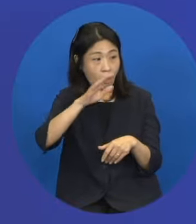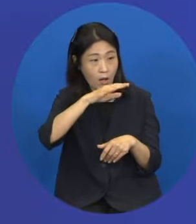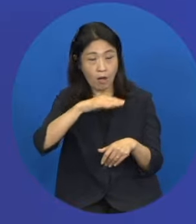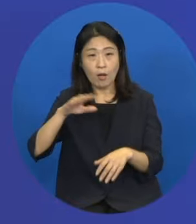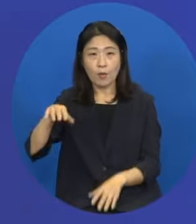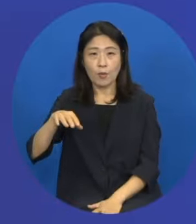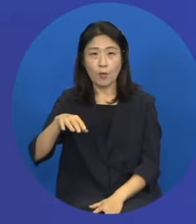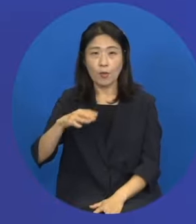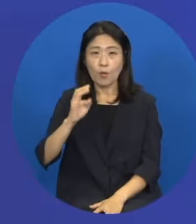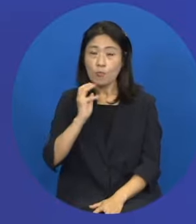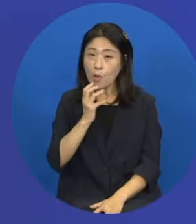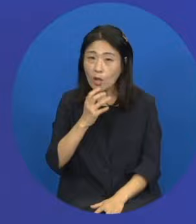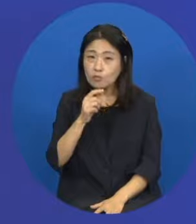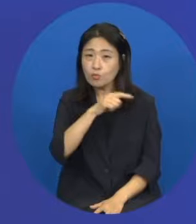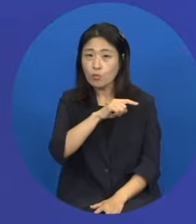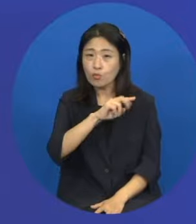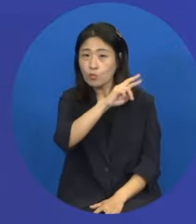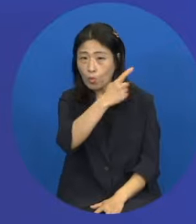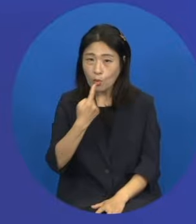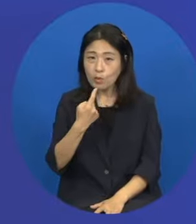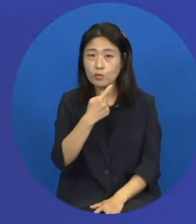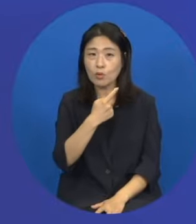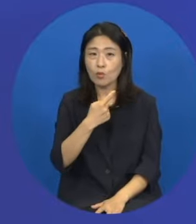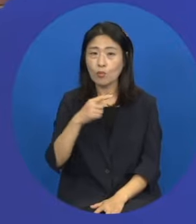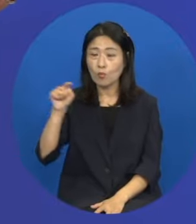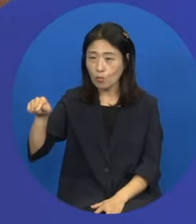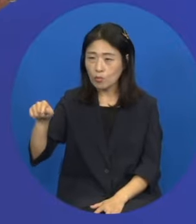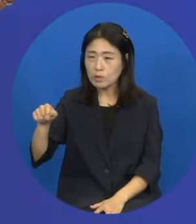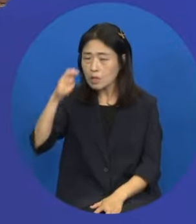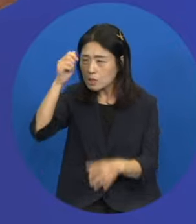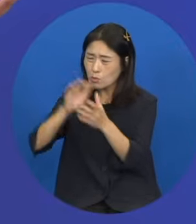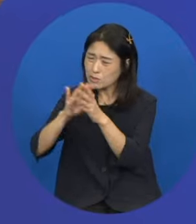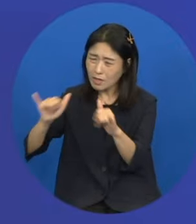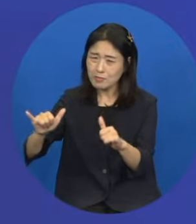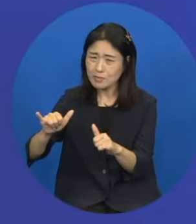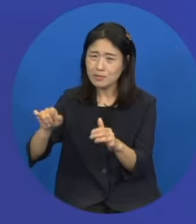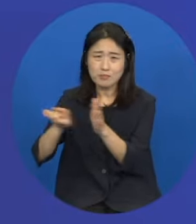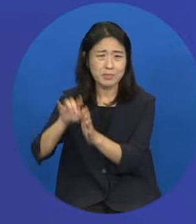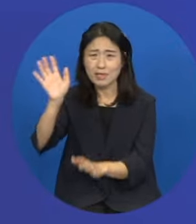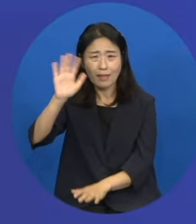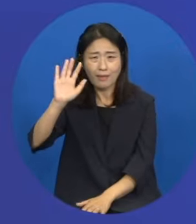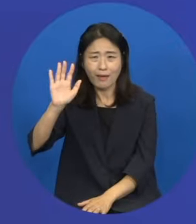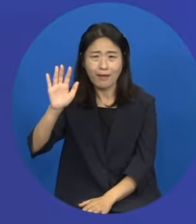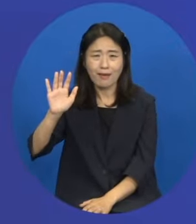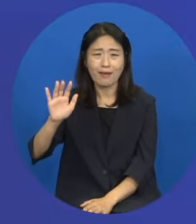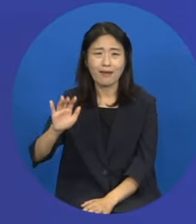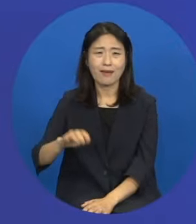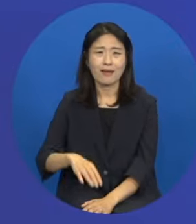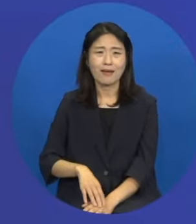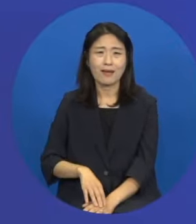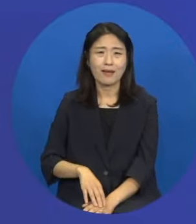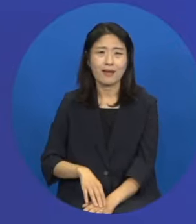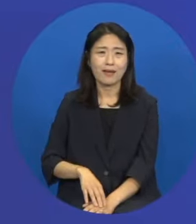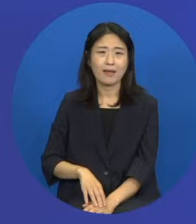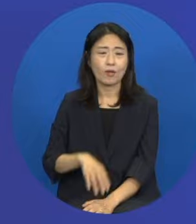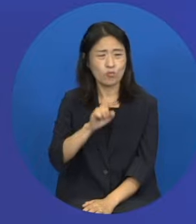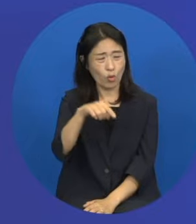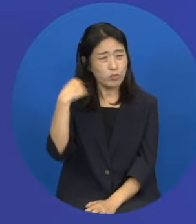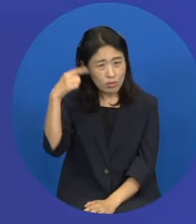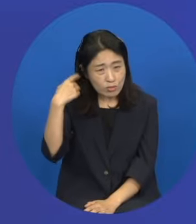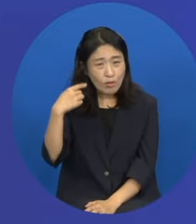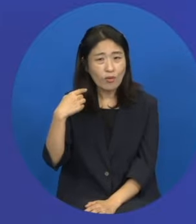왜 돌아왔냐. 베드로가 지금 감옥에 있는데 안 믿는 거예요. 미쳤다라고 돼 있죠. 15절에 그들이 말하되 너가